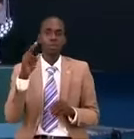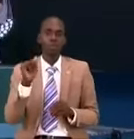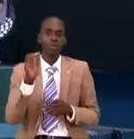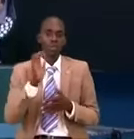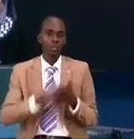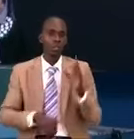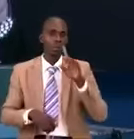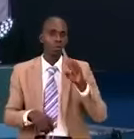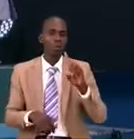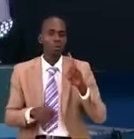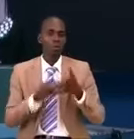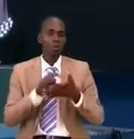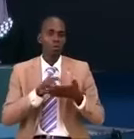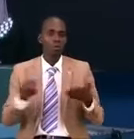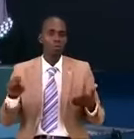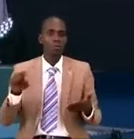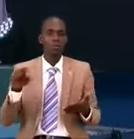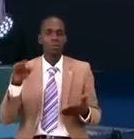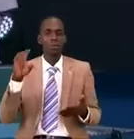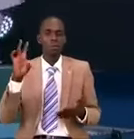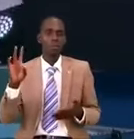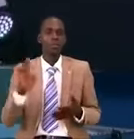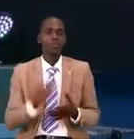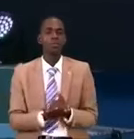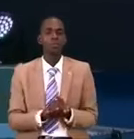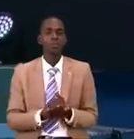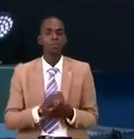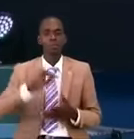7 soit fort